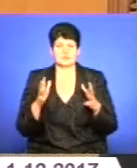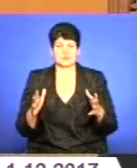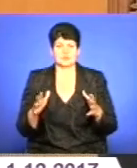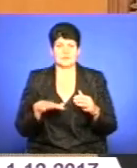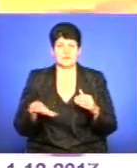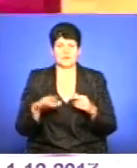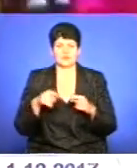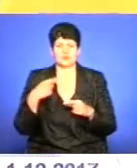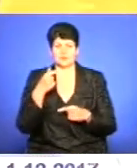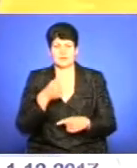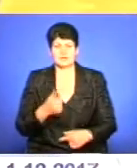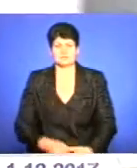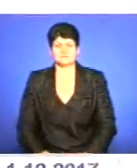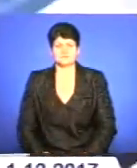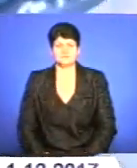на наступний рік.